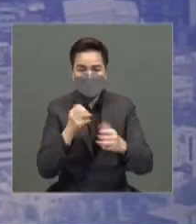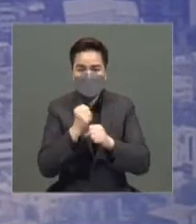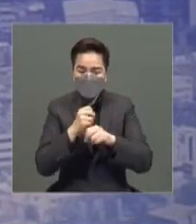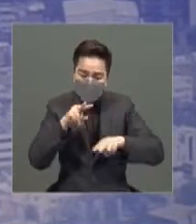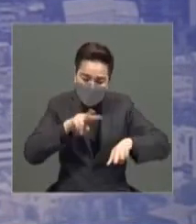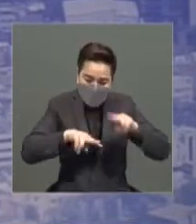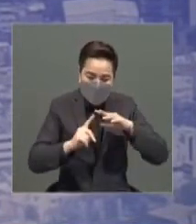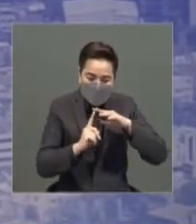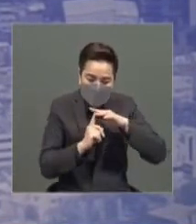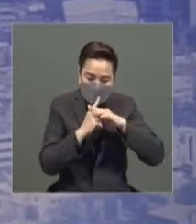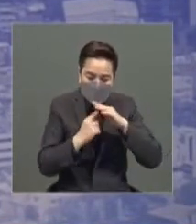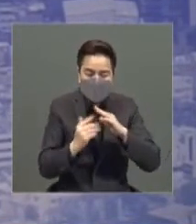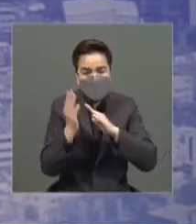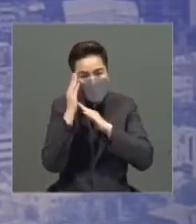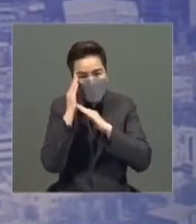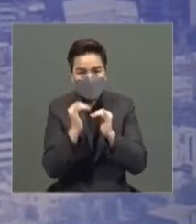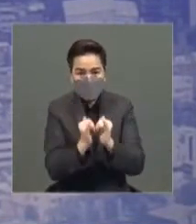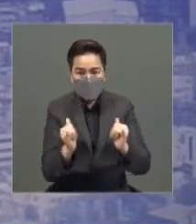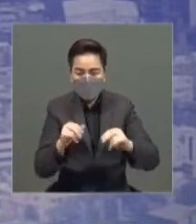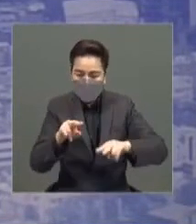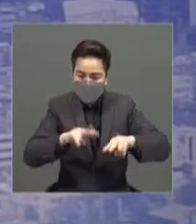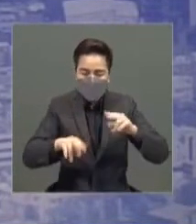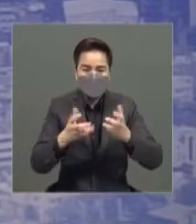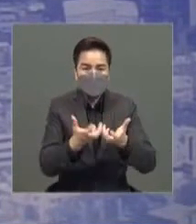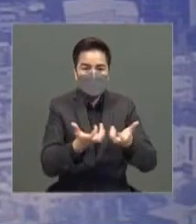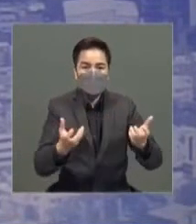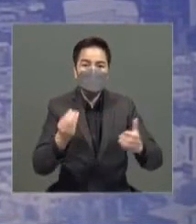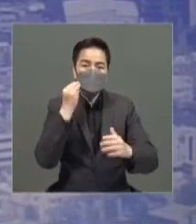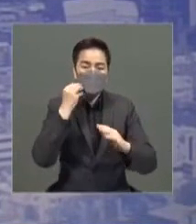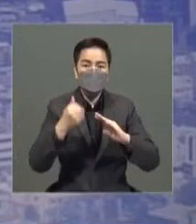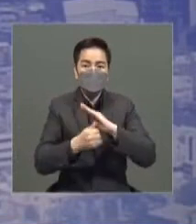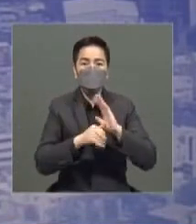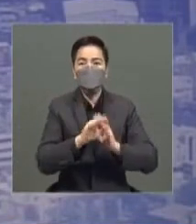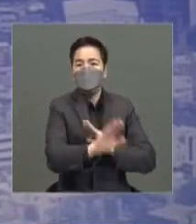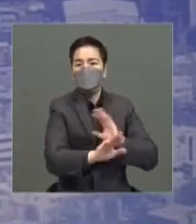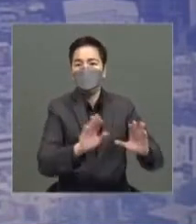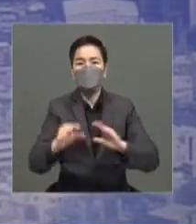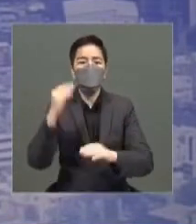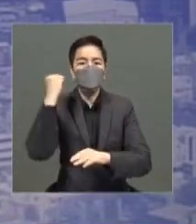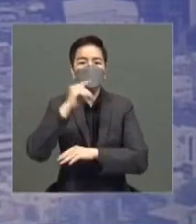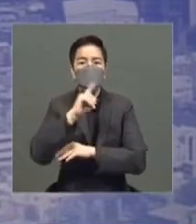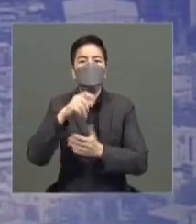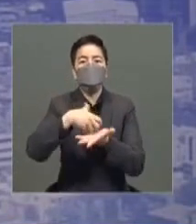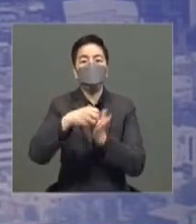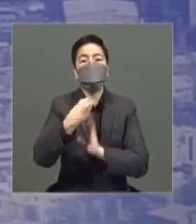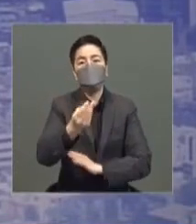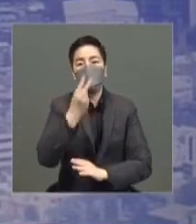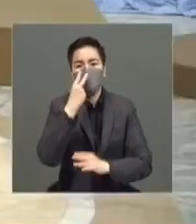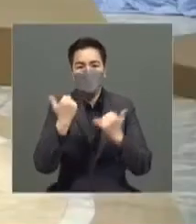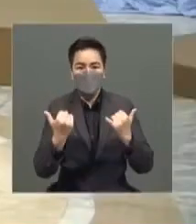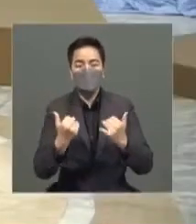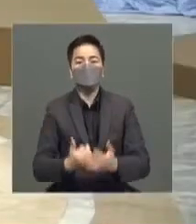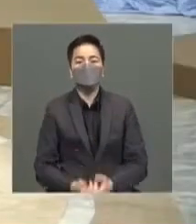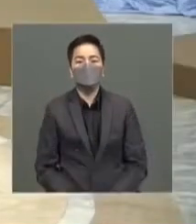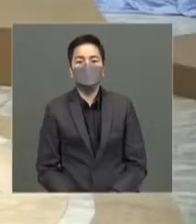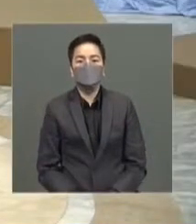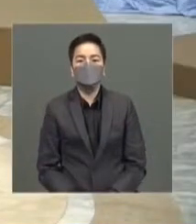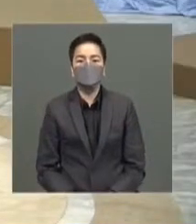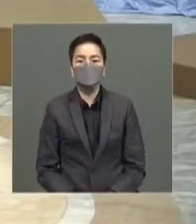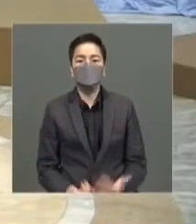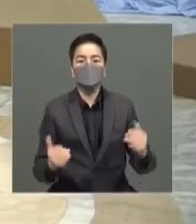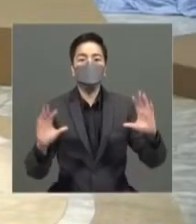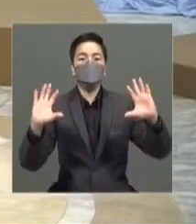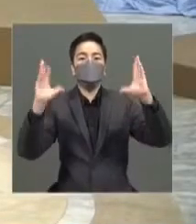ตรวจการจัดการเตียงและการดูแลแยกกักที่บ้านมาให้ติดตามในทุกๆวันค่ะก็ฝากไว้เท่านี้ค่ะ ค่ะ